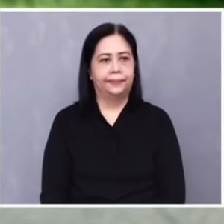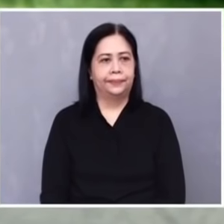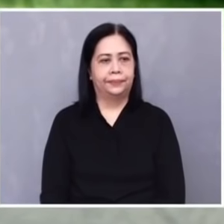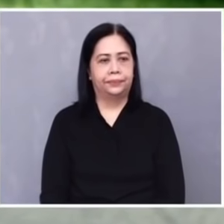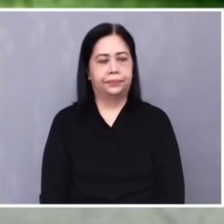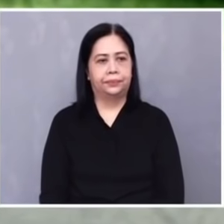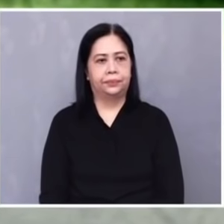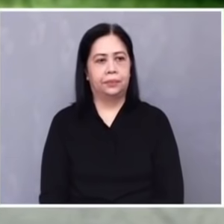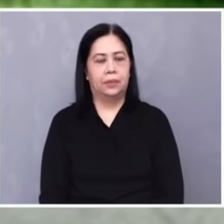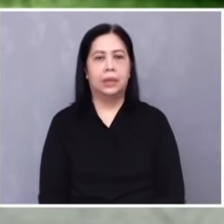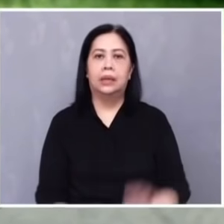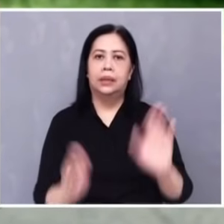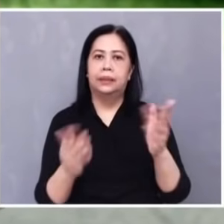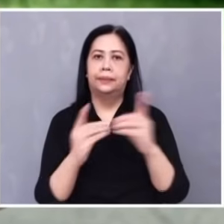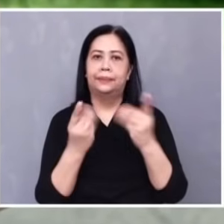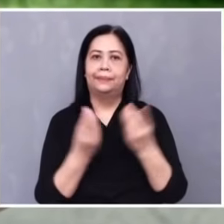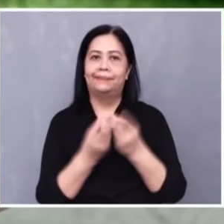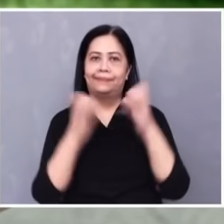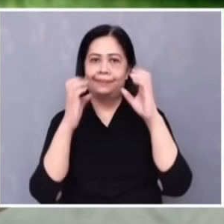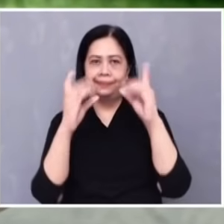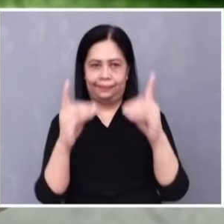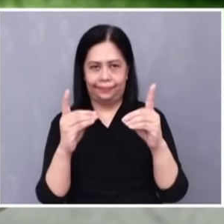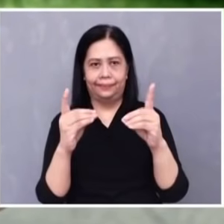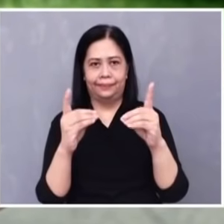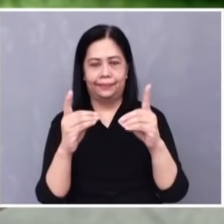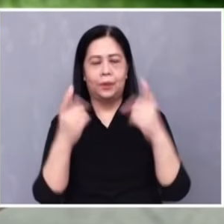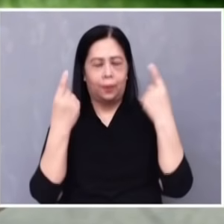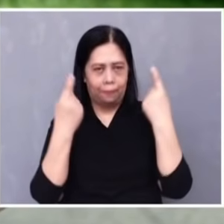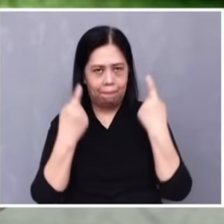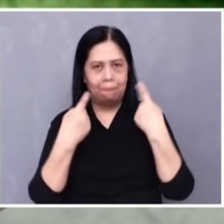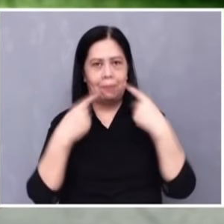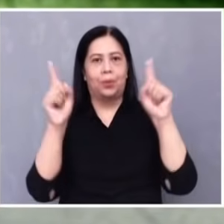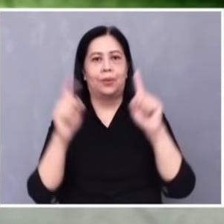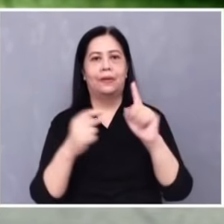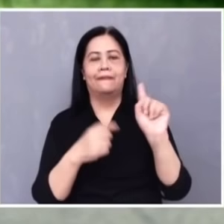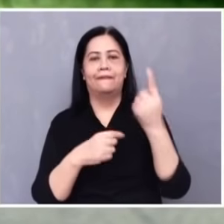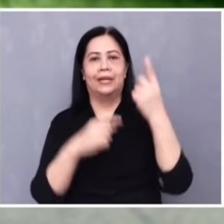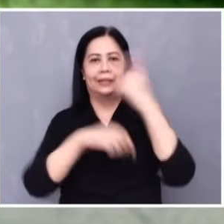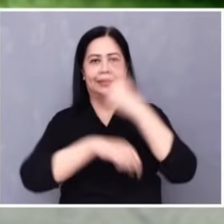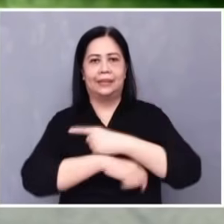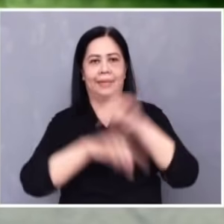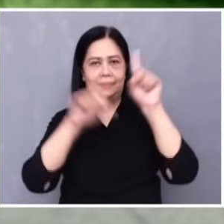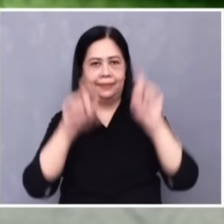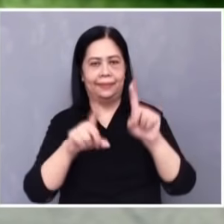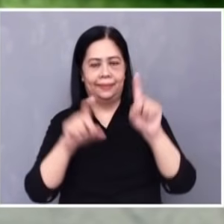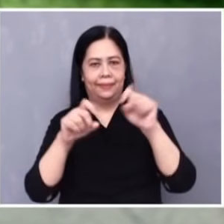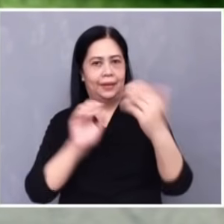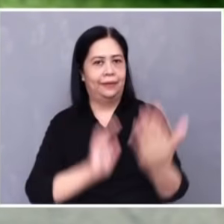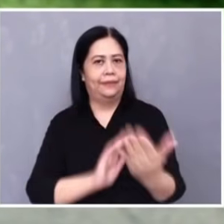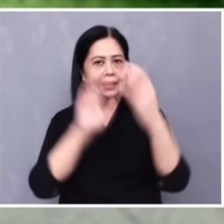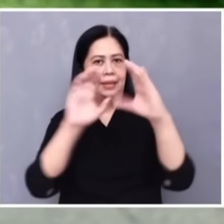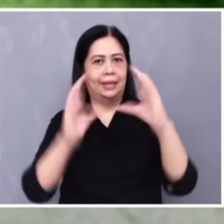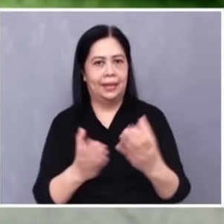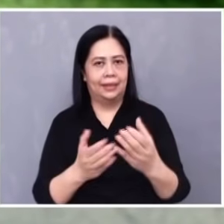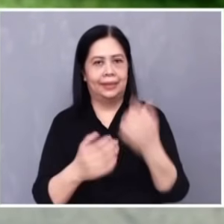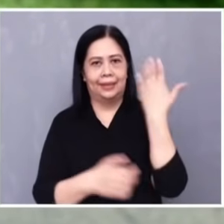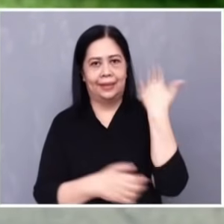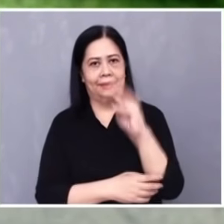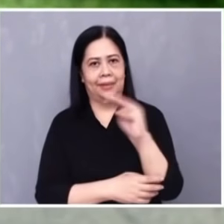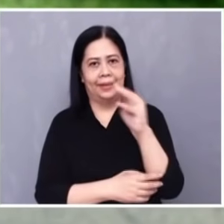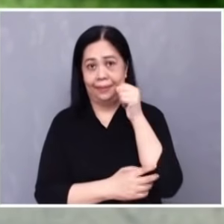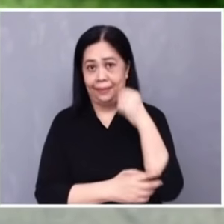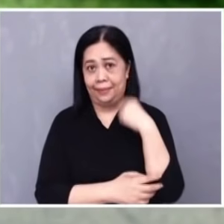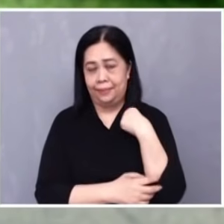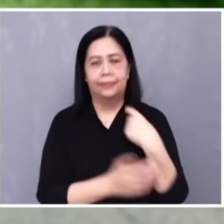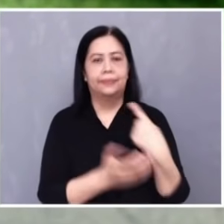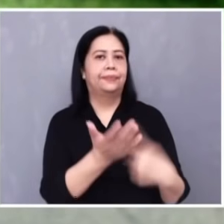Itinuturing ng Department of Education na tagumpay ang pilot implementation ng face-to-face classes nitong Lunes. Pag-uusapan din